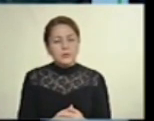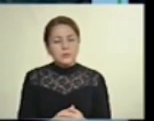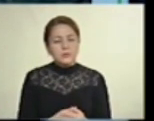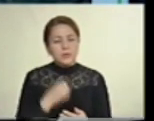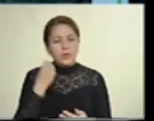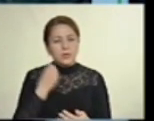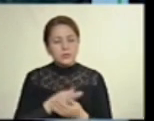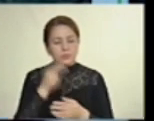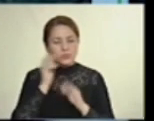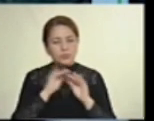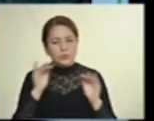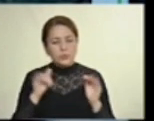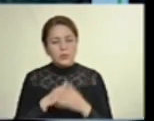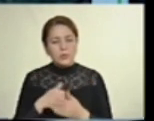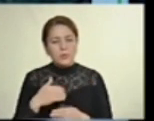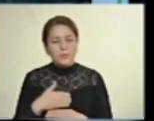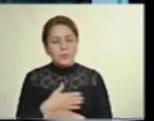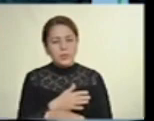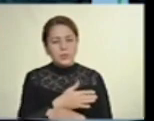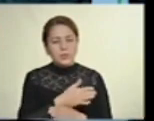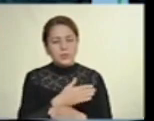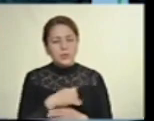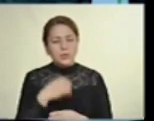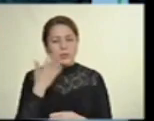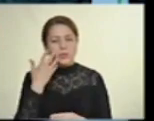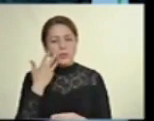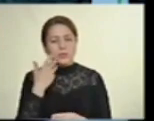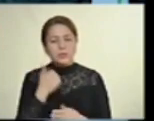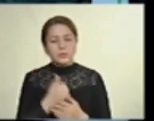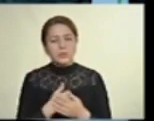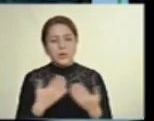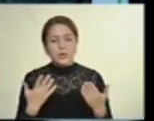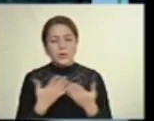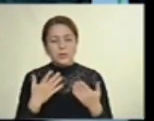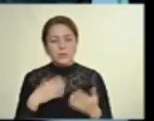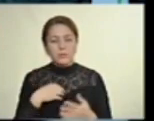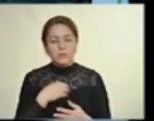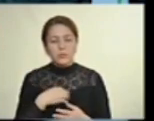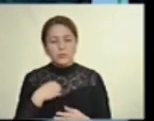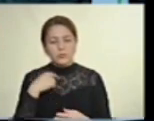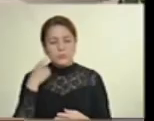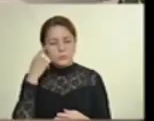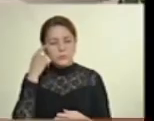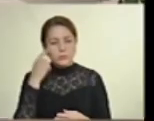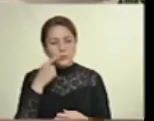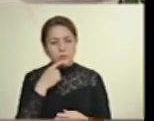Aziz o'quvchilar, baliqlarning rangi qanday ahamiyatga ega deb o'ylaysiz?